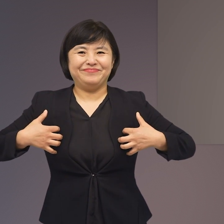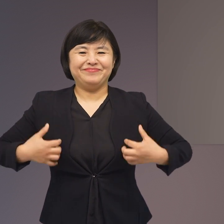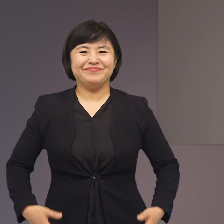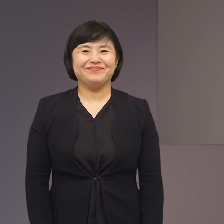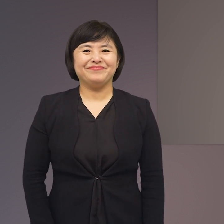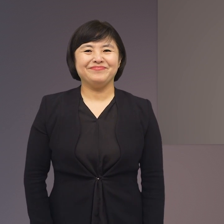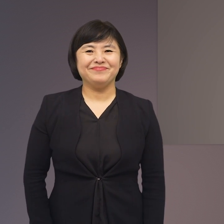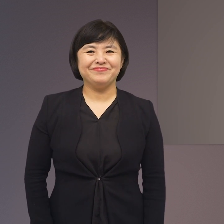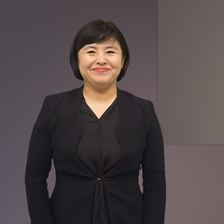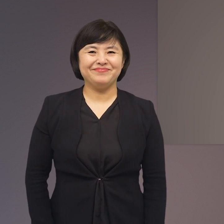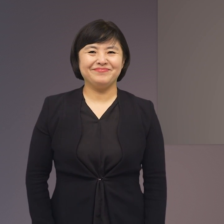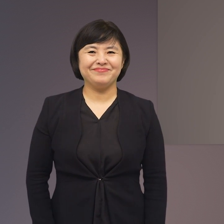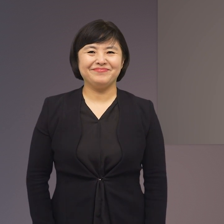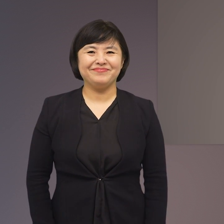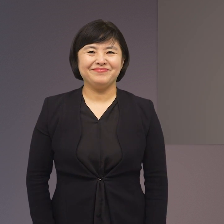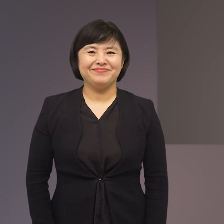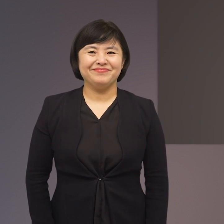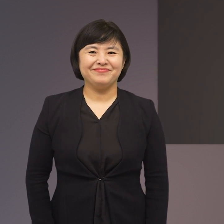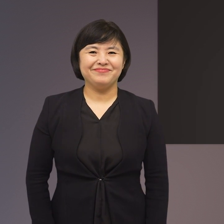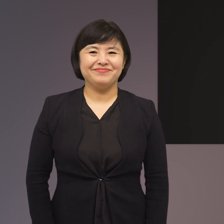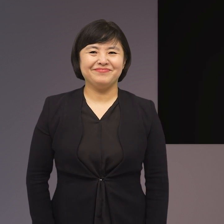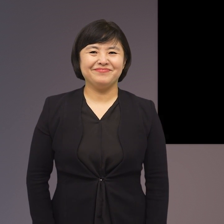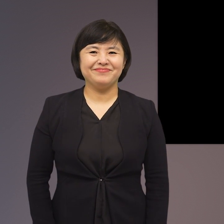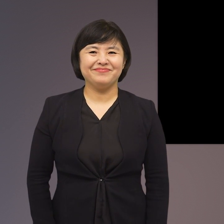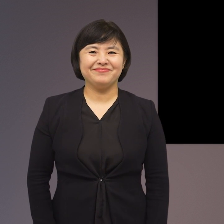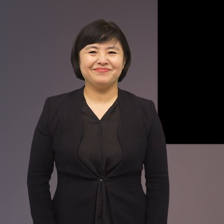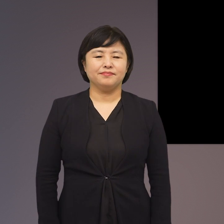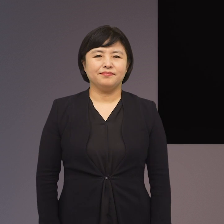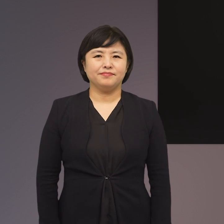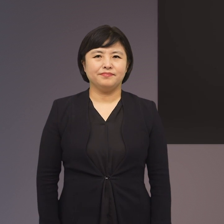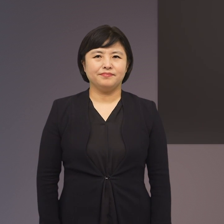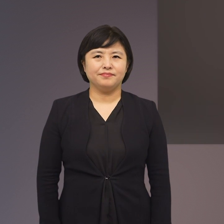듣는 것이 참 재밌습니다.